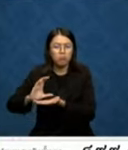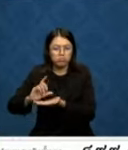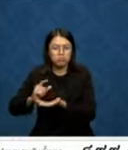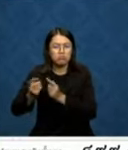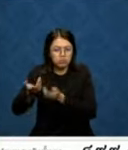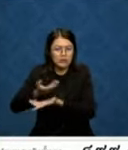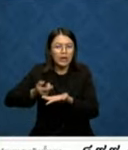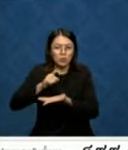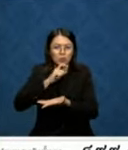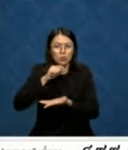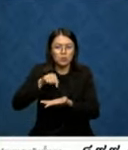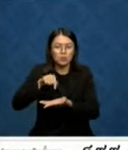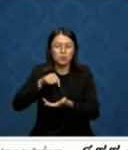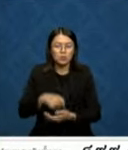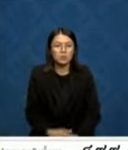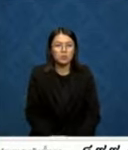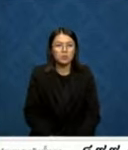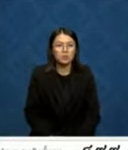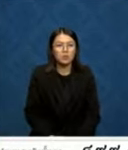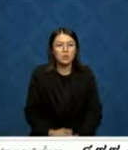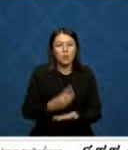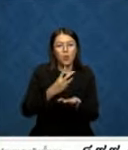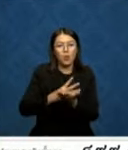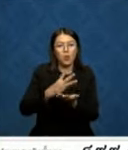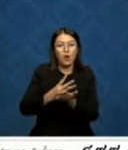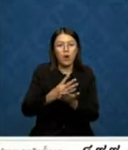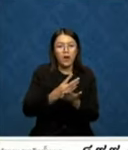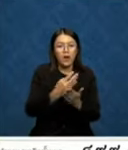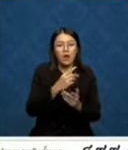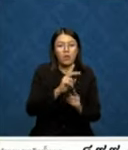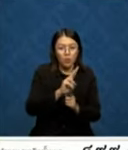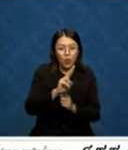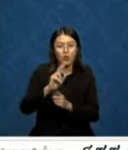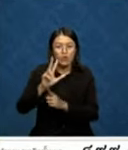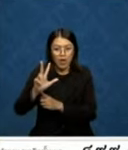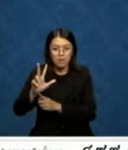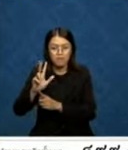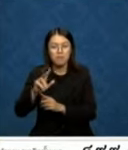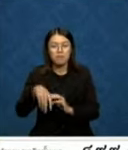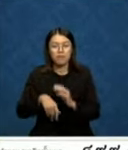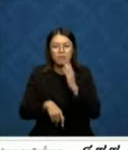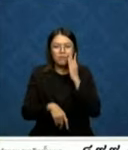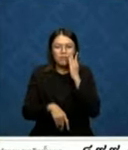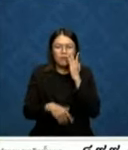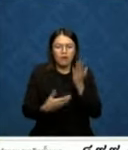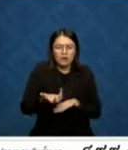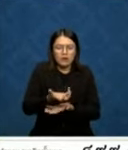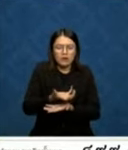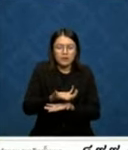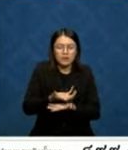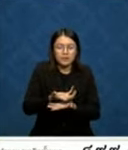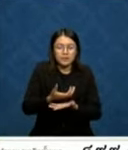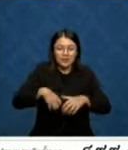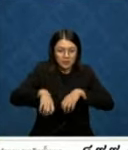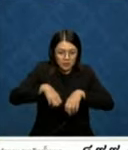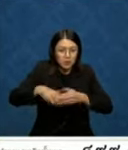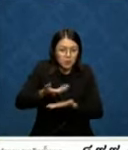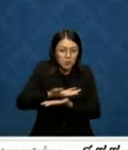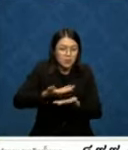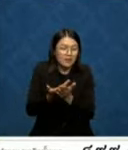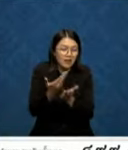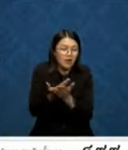ำลังพิจารณากันในวาระที่2และวาระที่3จะเรียกว่าเป็นการจัดทำงบประ